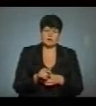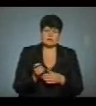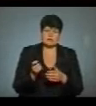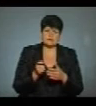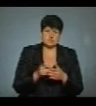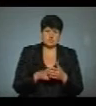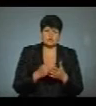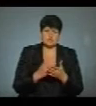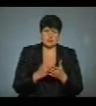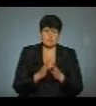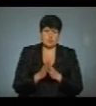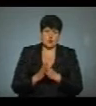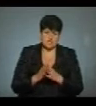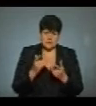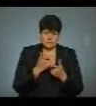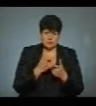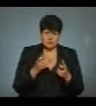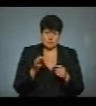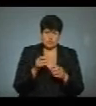є прохання.